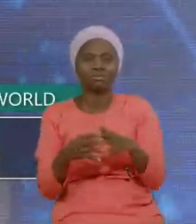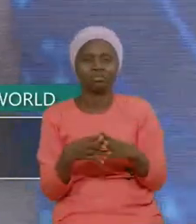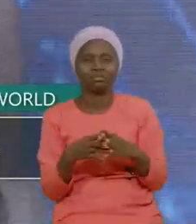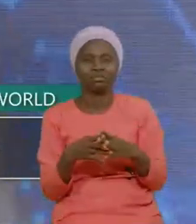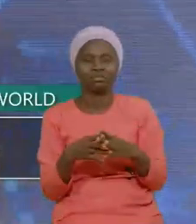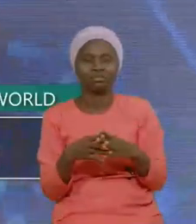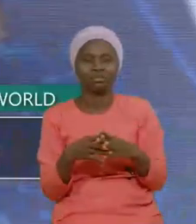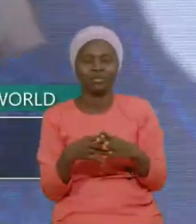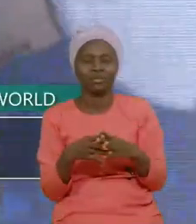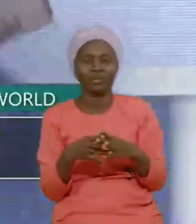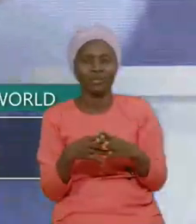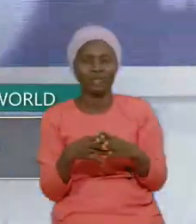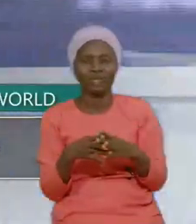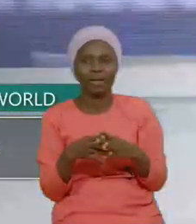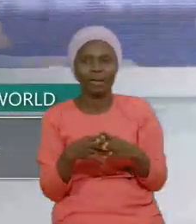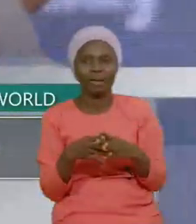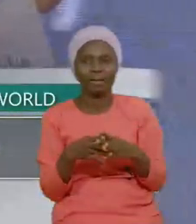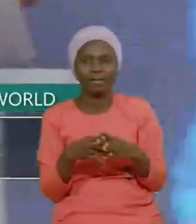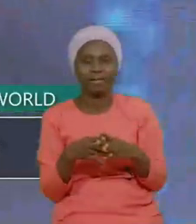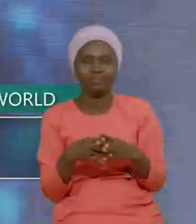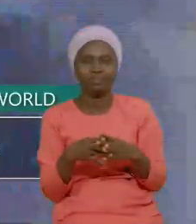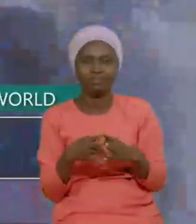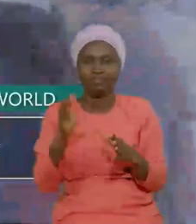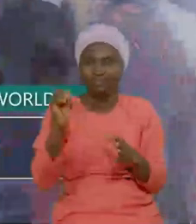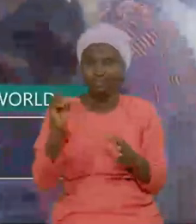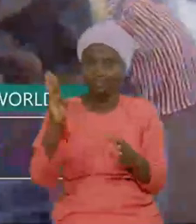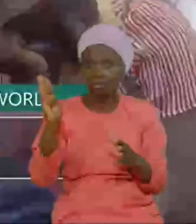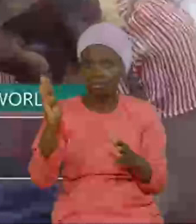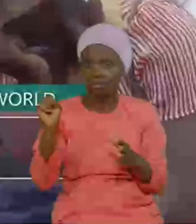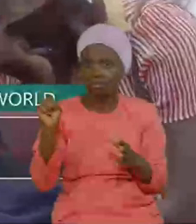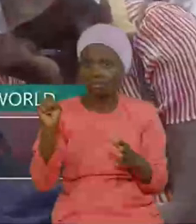Oh, monsieur, comment est-ce que vous avez pu réaliser de grandes choses au milieu de vos défis?